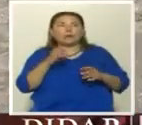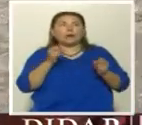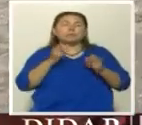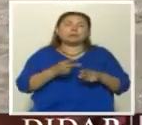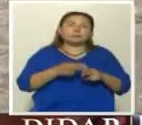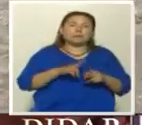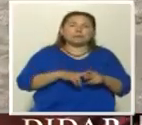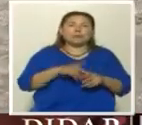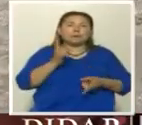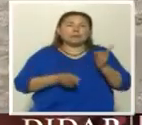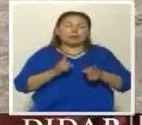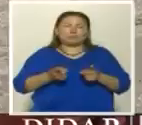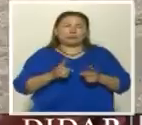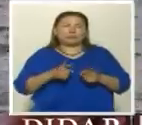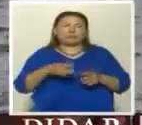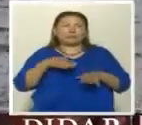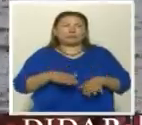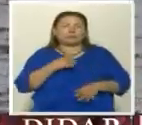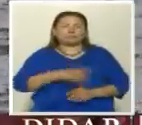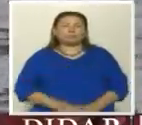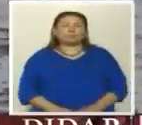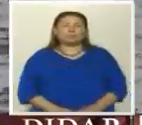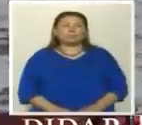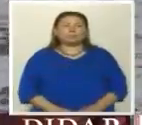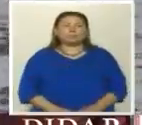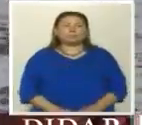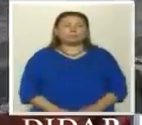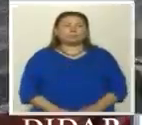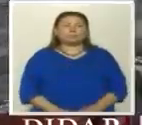апаттың алдын алудың нақты жолдары анықталмақ. Аягөз Оралбайқызы, Зүлбай Нұрбай, Дидар.